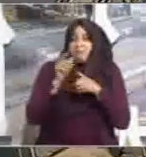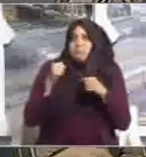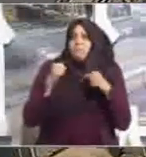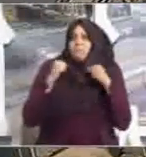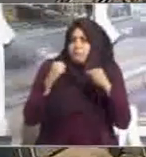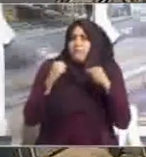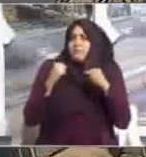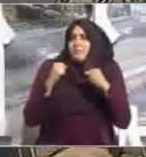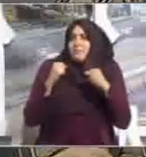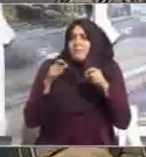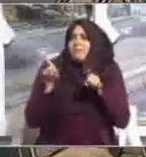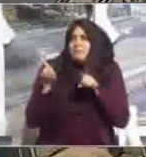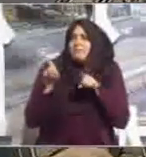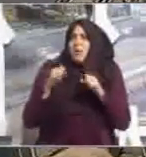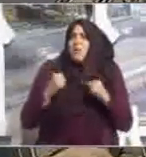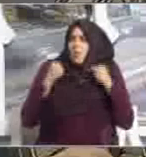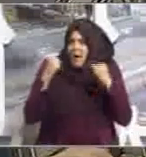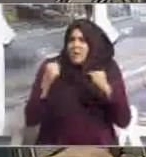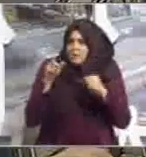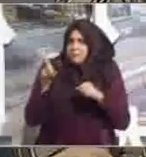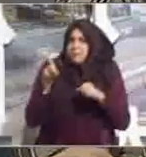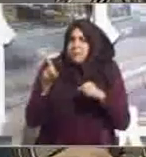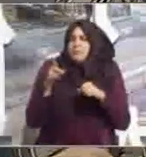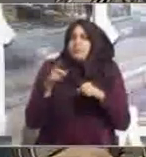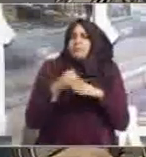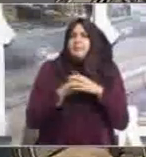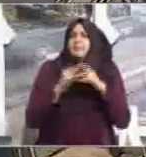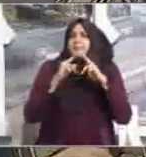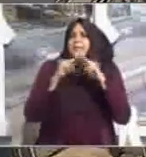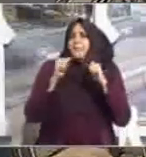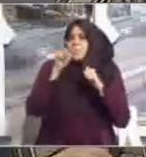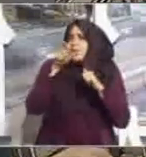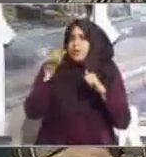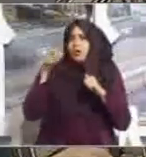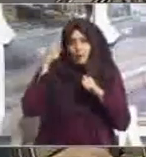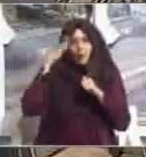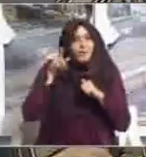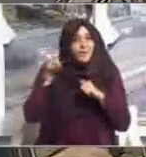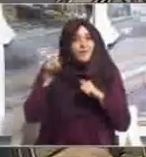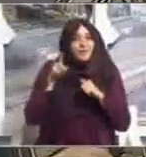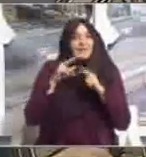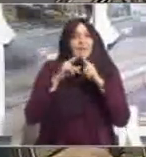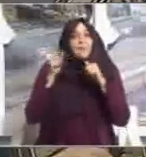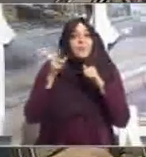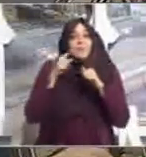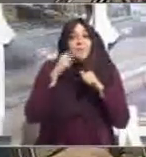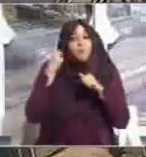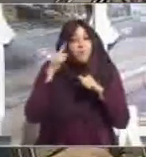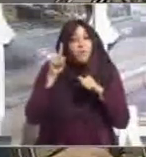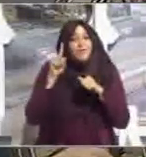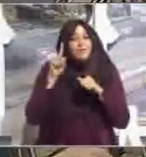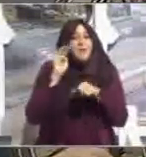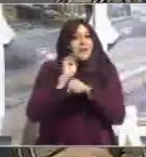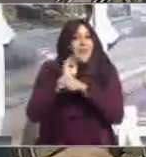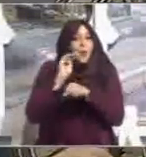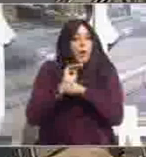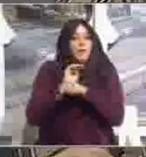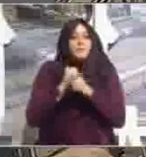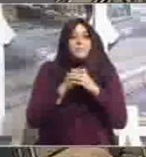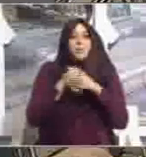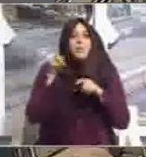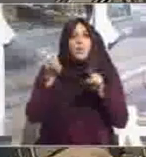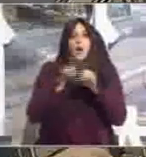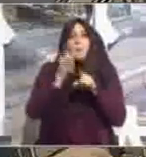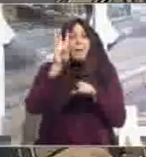يعني في بداية البعثة يعرفوه الناس بأنه النبي صلى الله عليه وسلم يعني يساوي